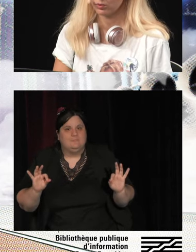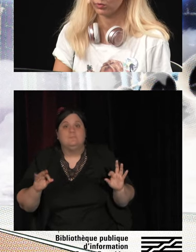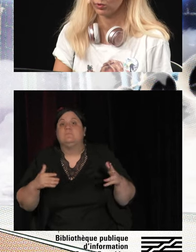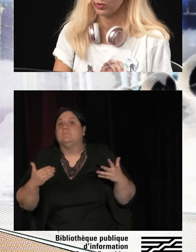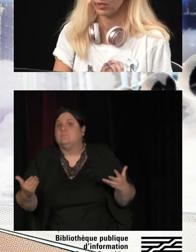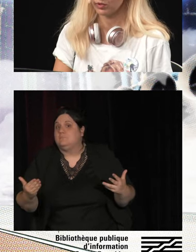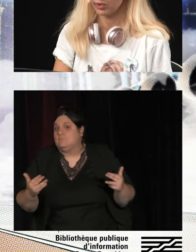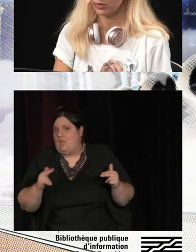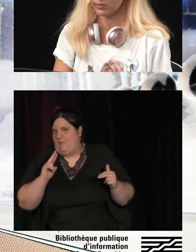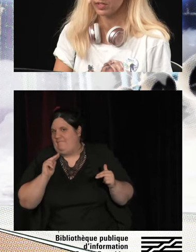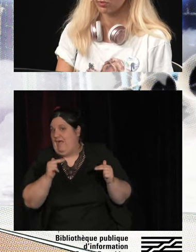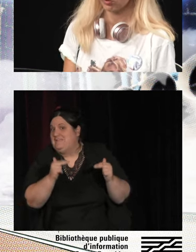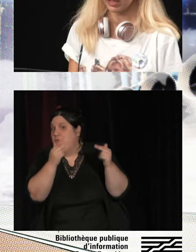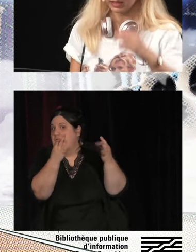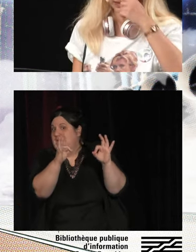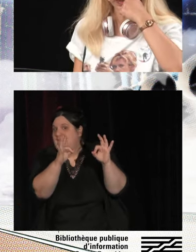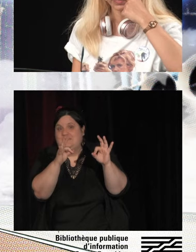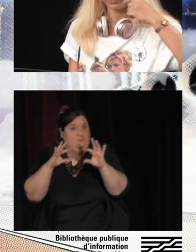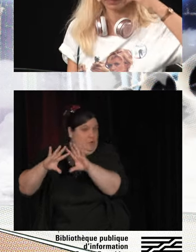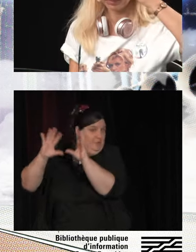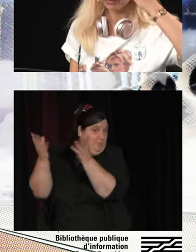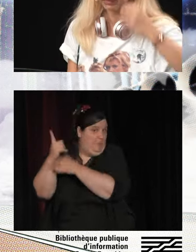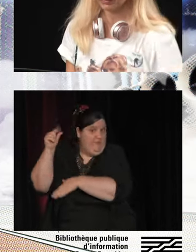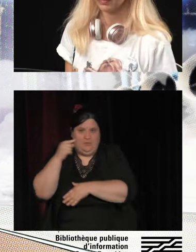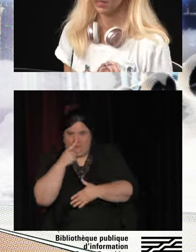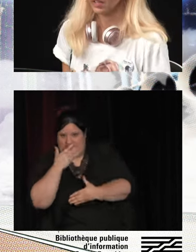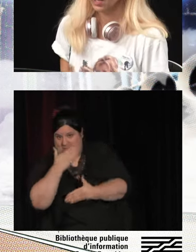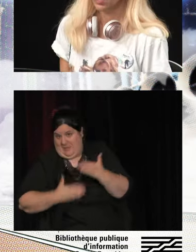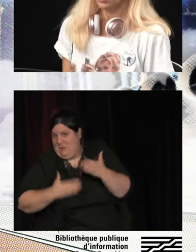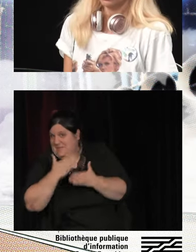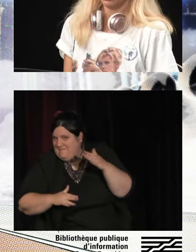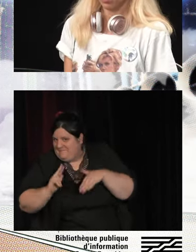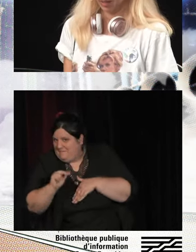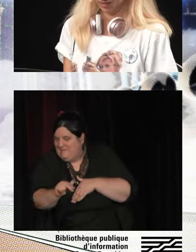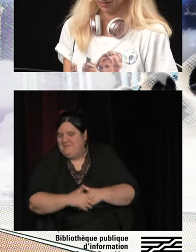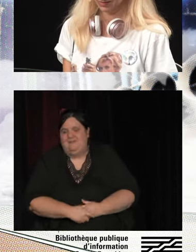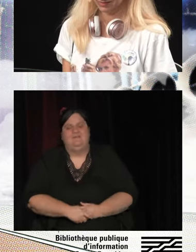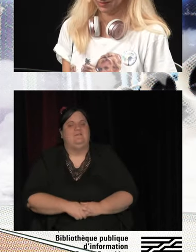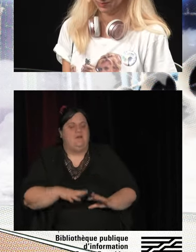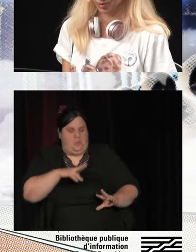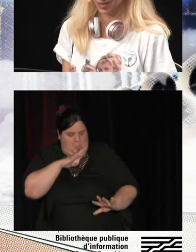On va arriver au niveau 10, c'est bien, on est bientôt à la moitié de ce jeu-là. Hop là!